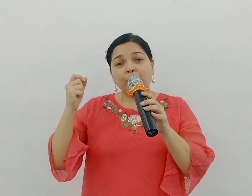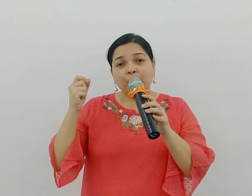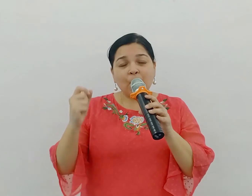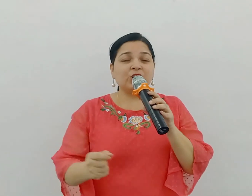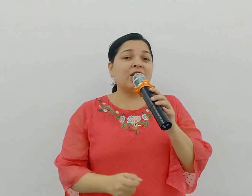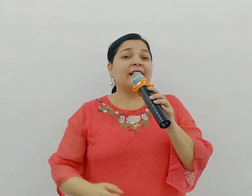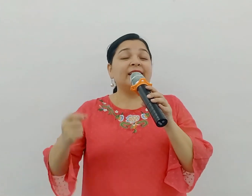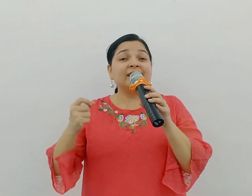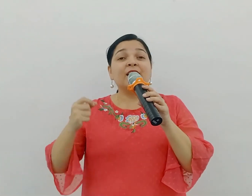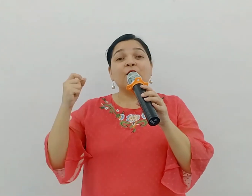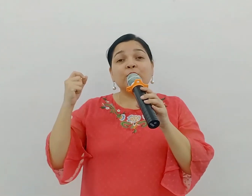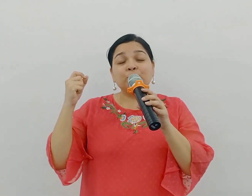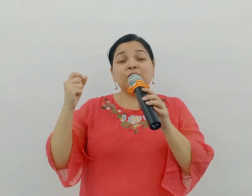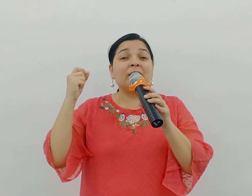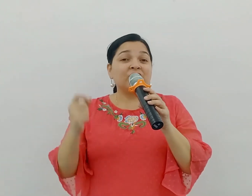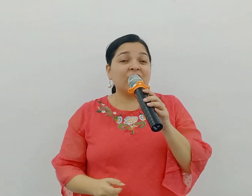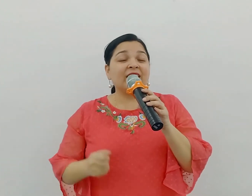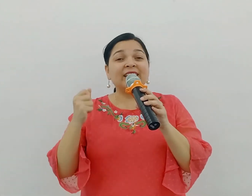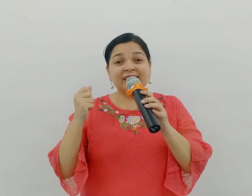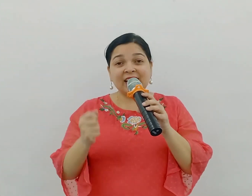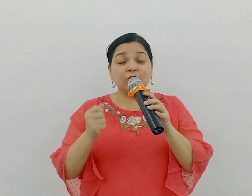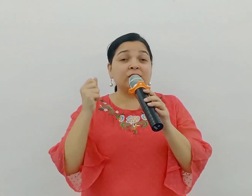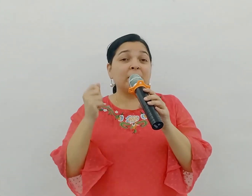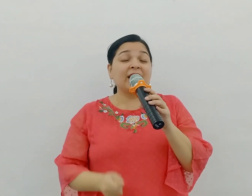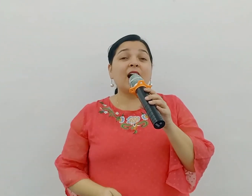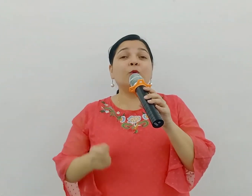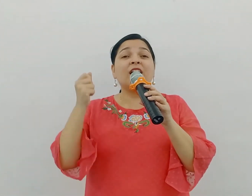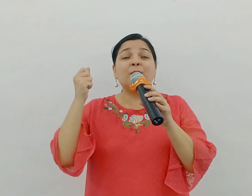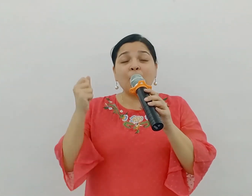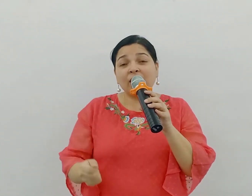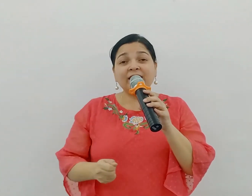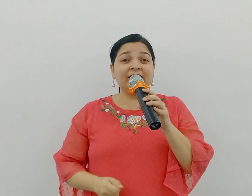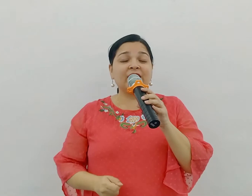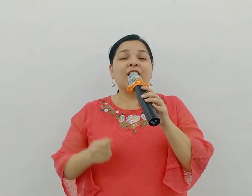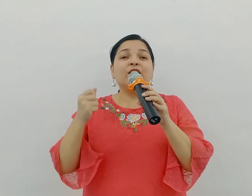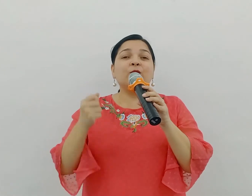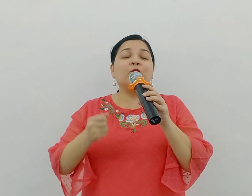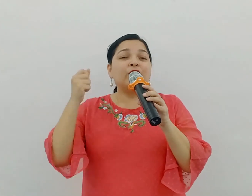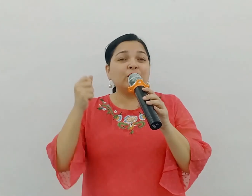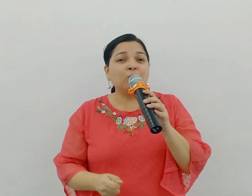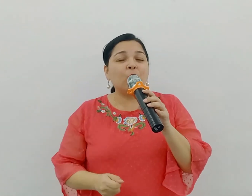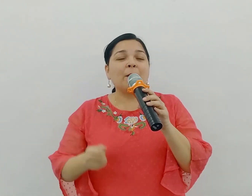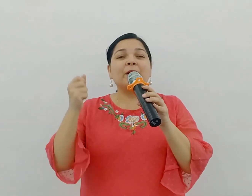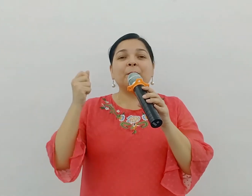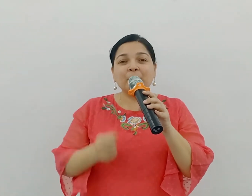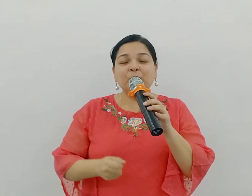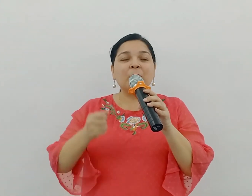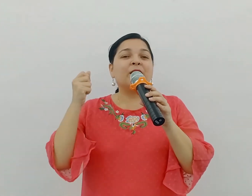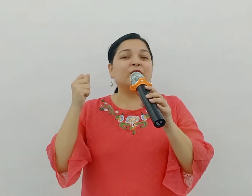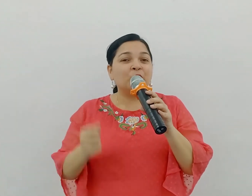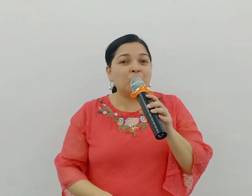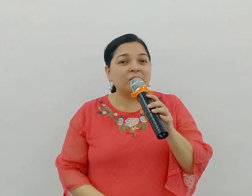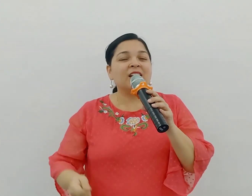है पहुंचना है इस सुसमाचार के साथ। और जैसे मैंने कहा, उन्हें मौका दीजिए कि वो यीशु को अपना